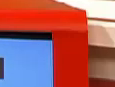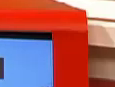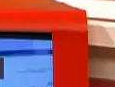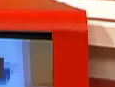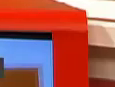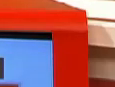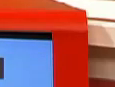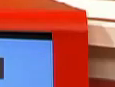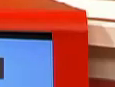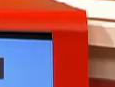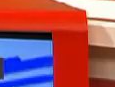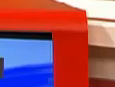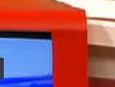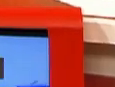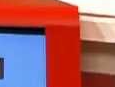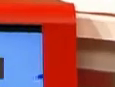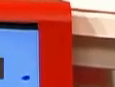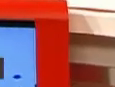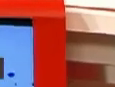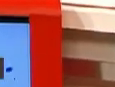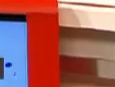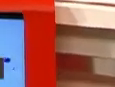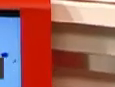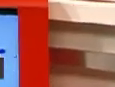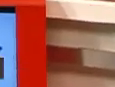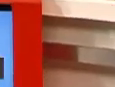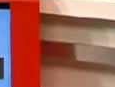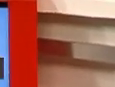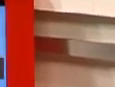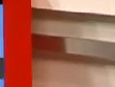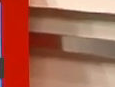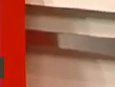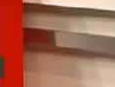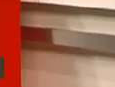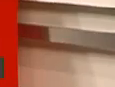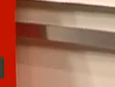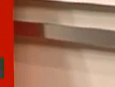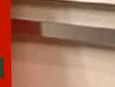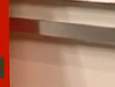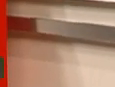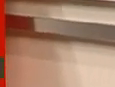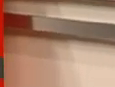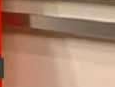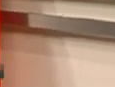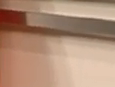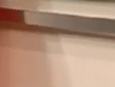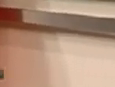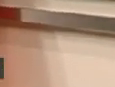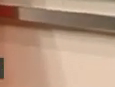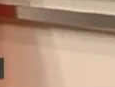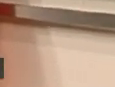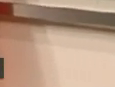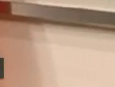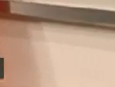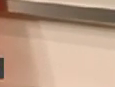8 edisi 29 Ogos berakhir di sini. Dan salam Baitullah akan menyusul selepas ini. Assalamualaikum. Salam sejahtera.